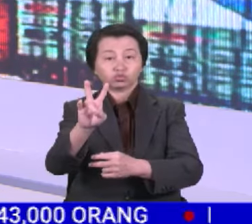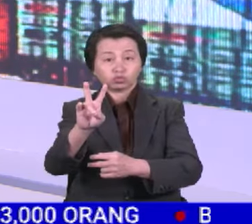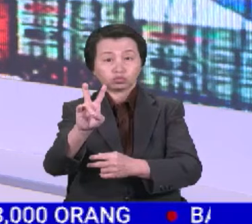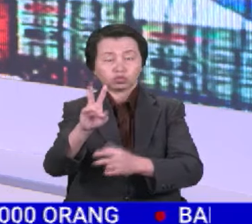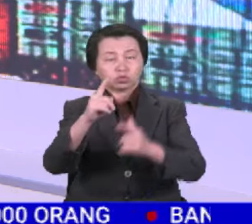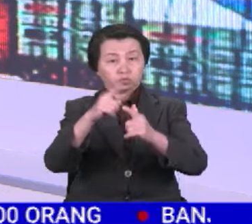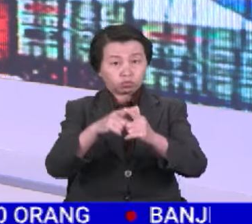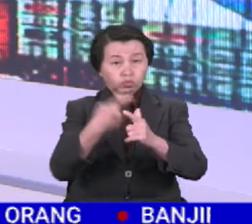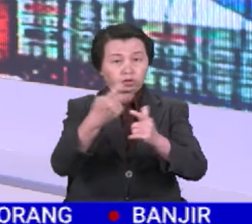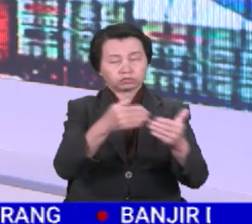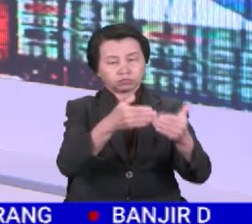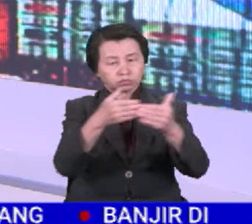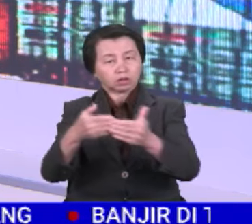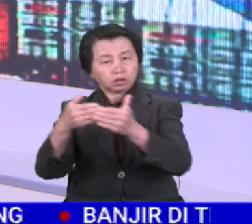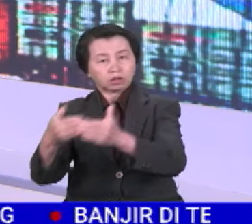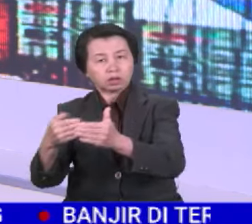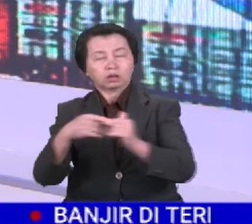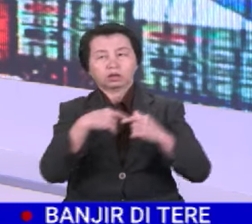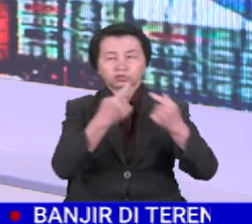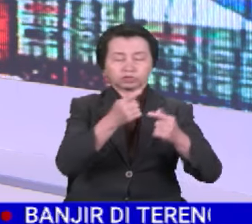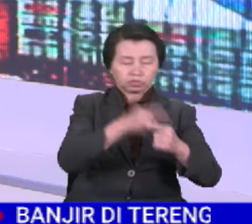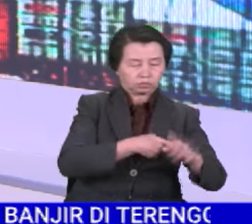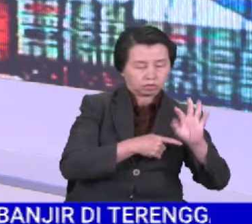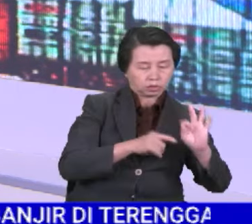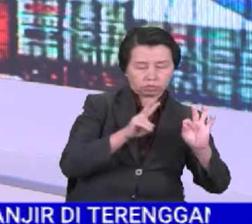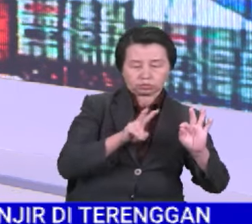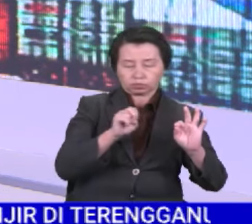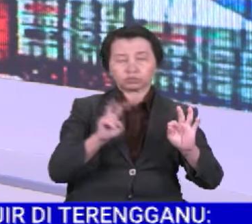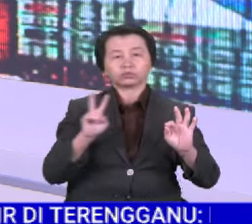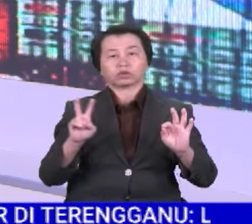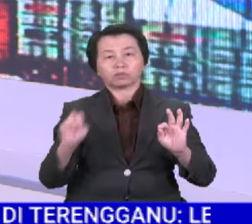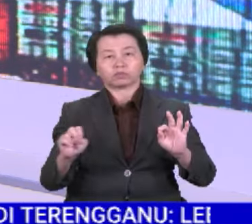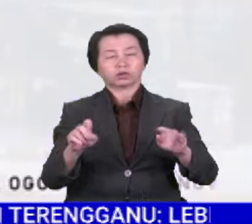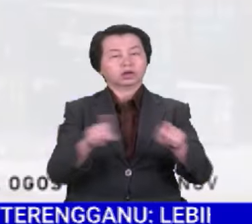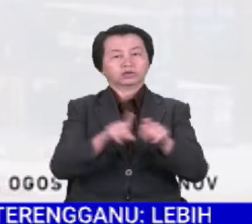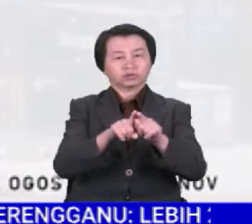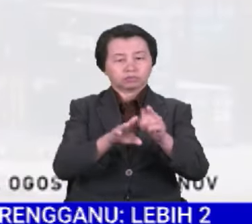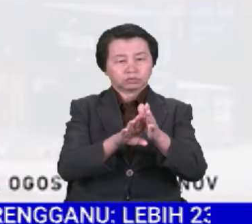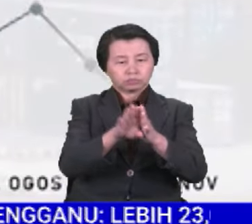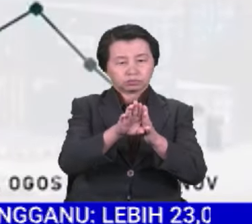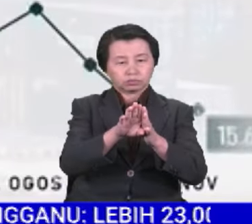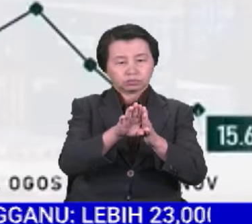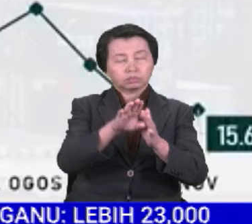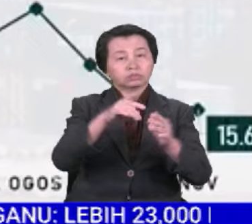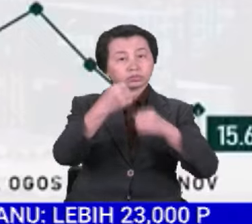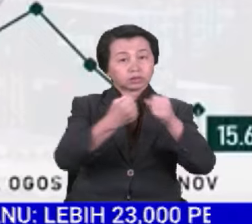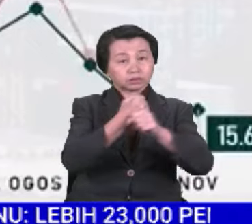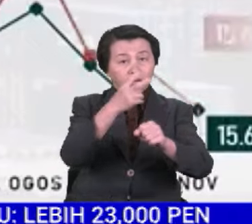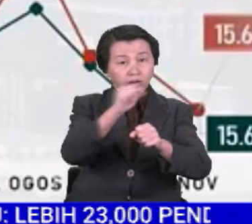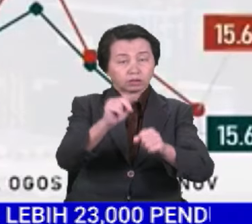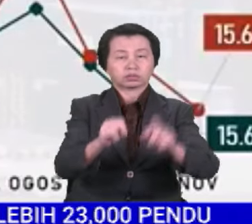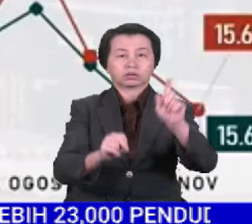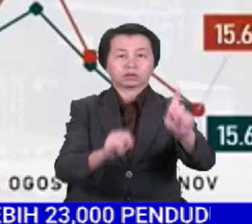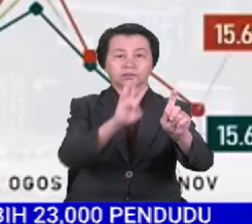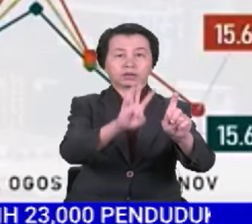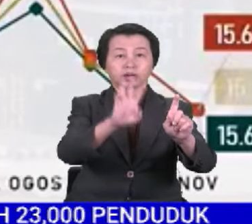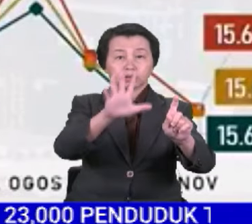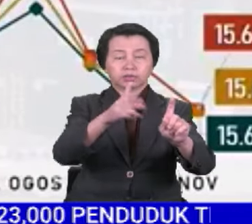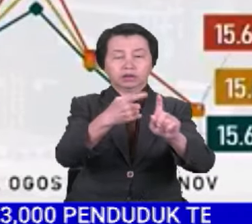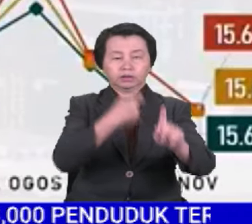bulan berturut-turut sejak September 2020 Selaras pertumbuhan tahunan 145